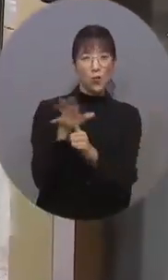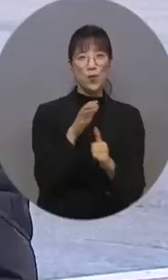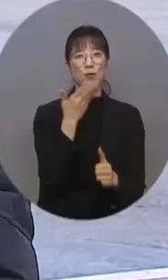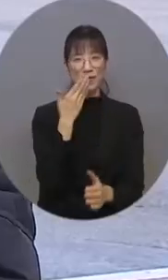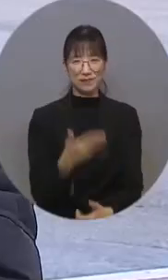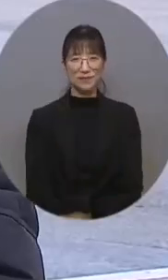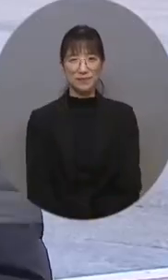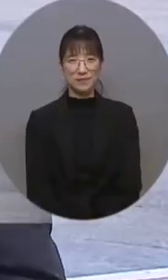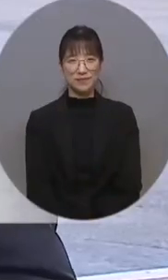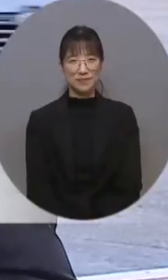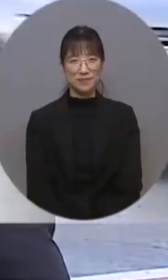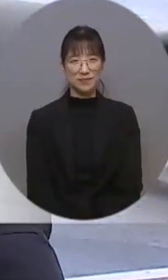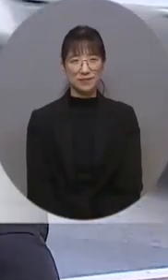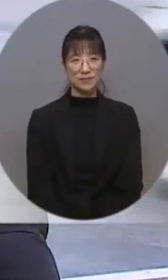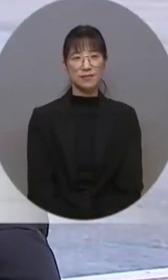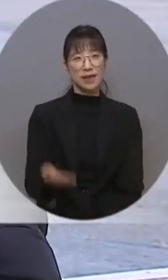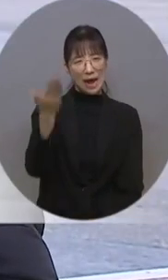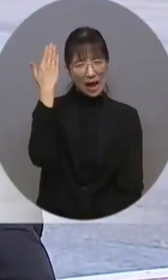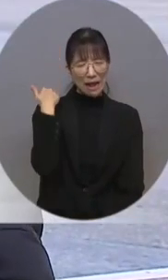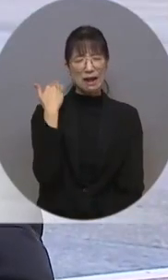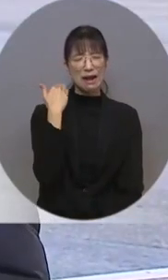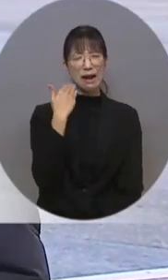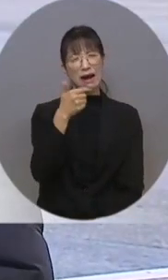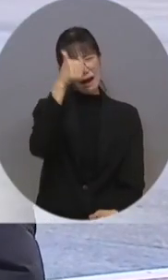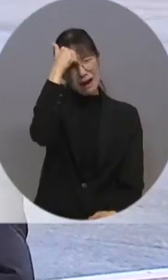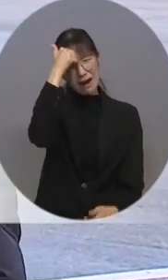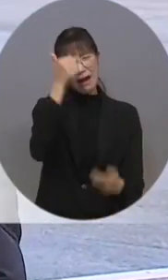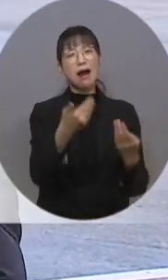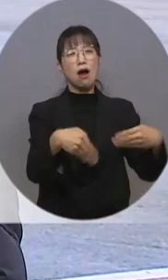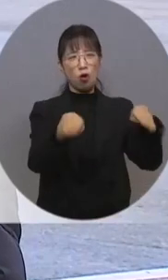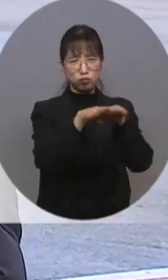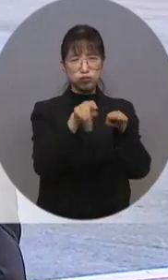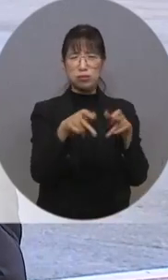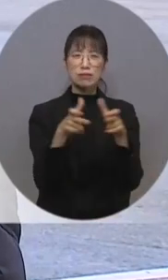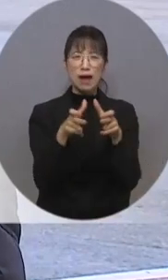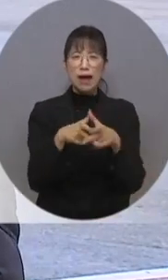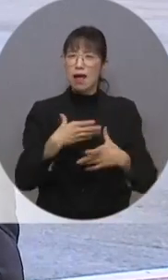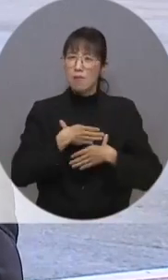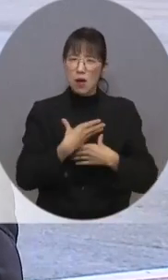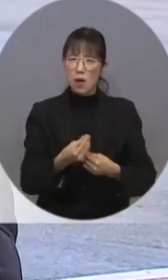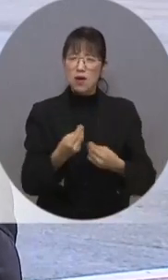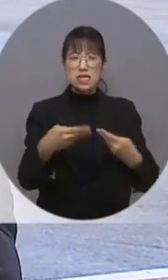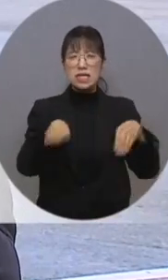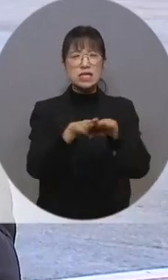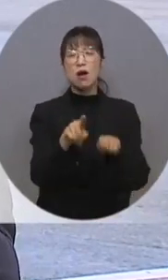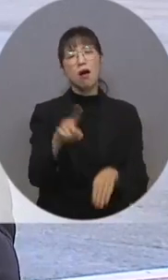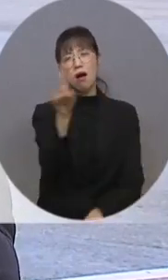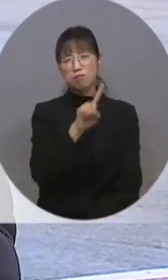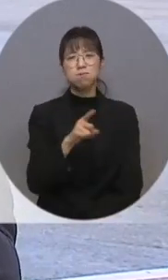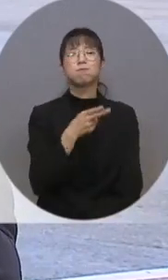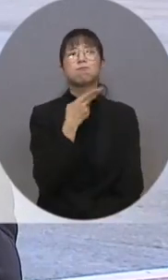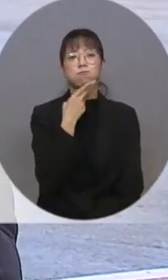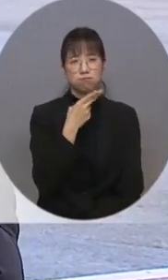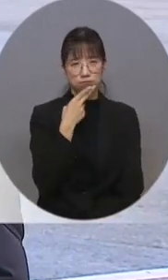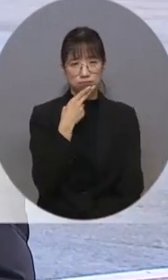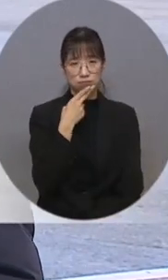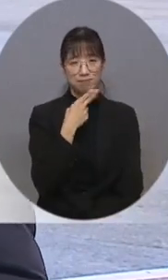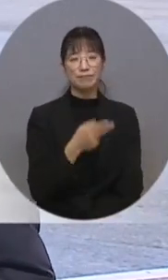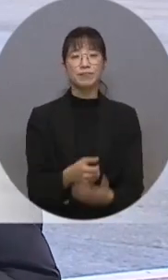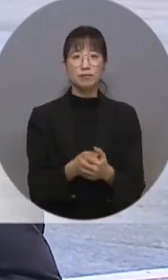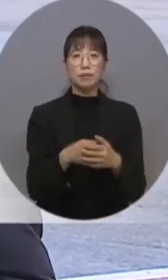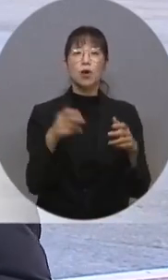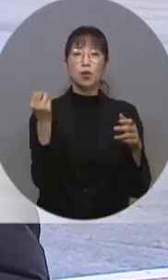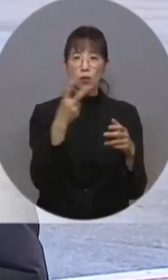있습니다. 옛날 건물이나 구건물은 장애인 시설들이 잘 안, 거의 다 많이 안 돼 있는 게 많더라고요. 근데